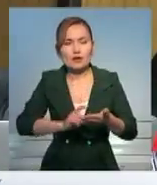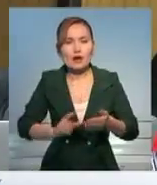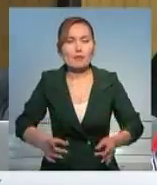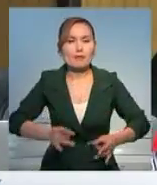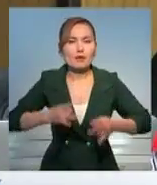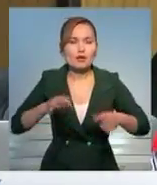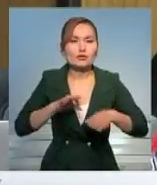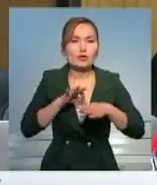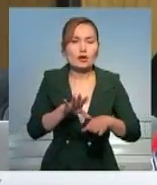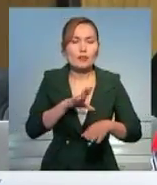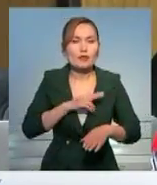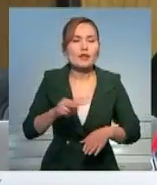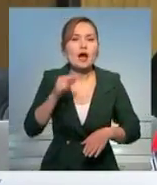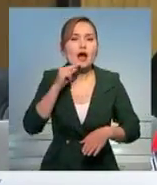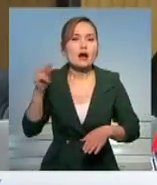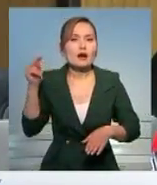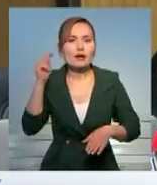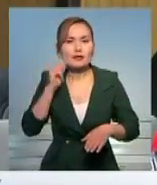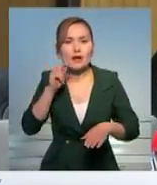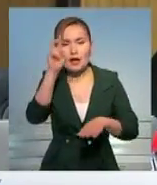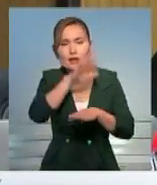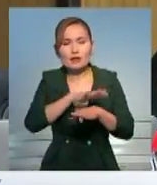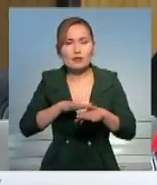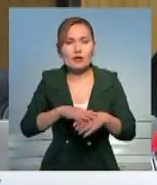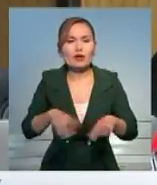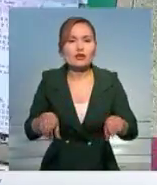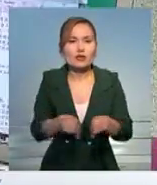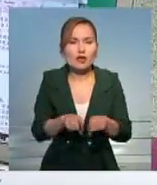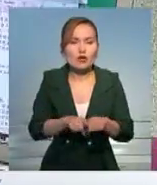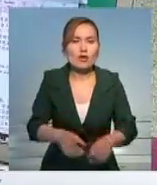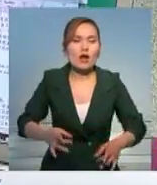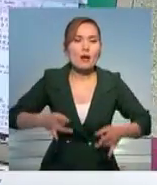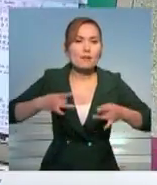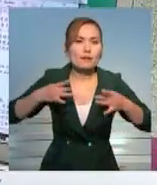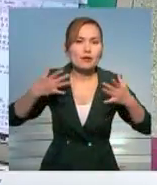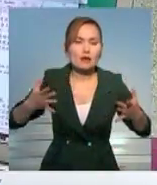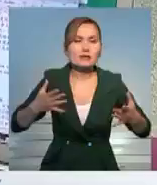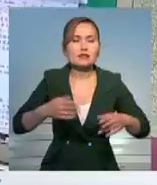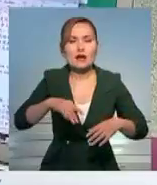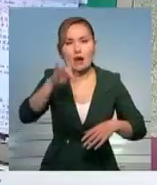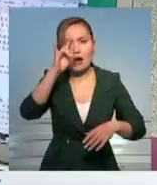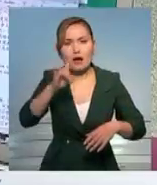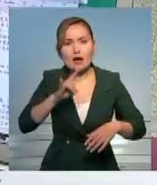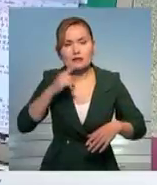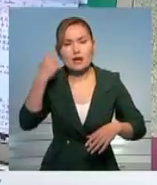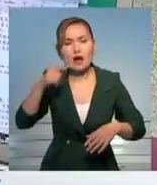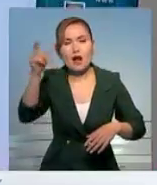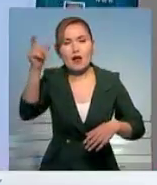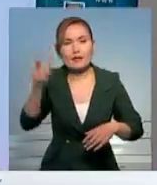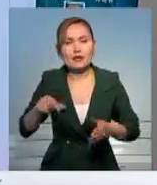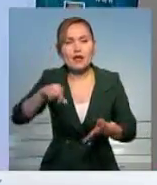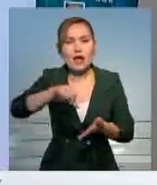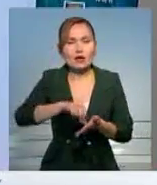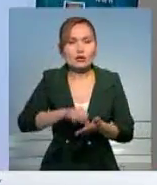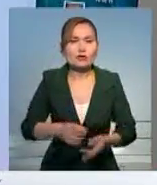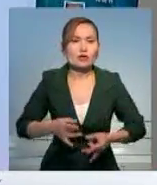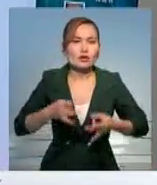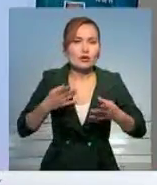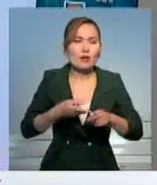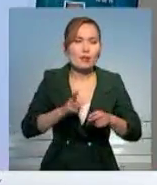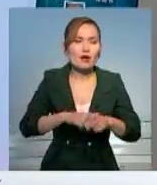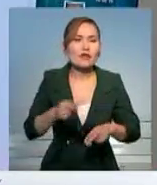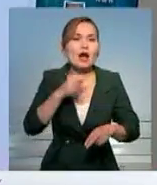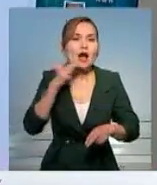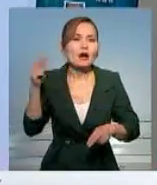зерттеушісі Ван Сяуи ақын шығармалары шынымен жалынды. Жастарға жігер беретін айтады. Ол Мағжан өлеңдерін болашақта қытайшаға